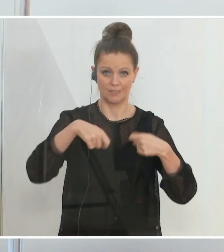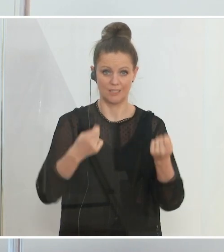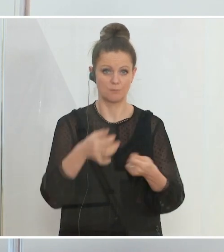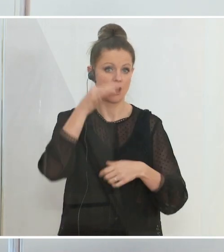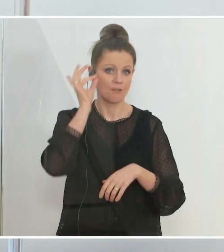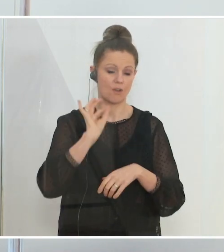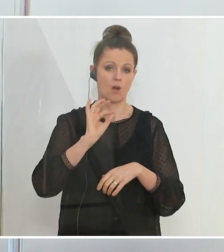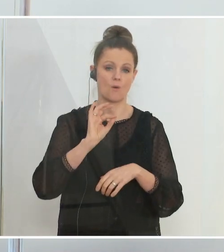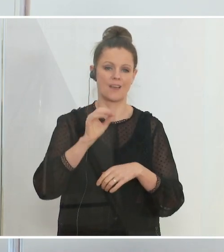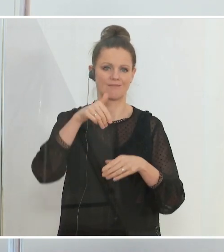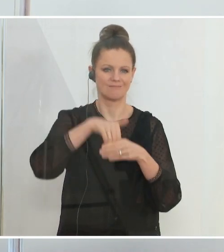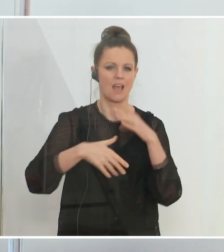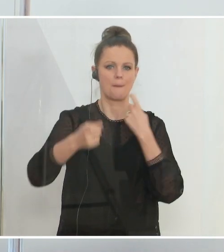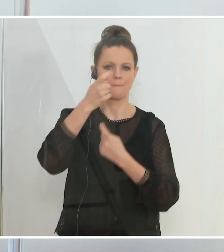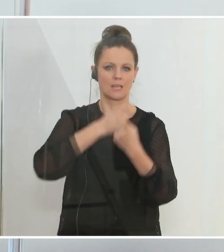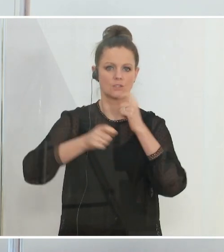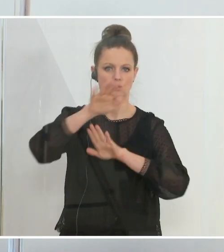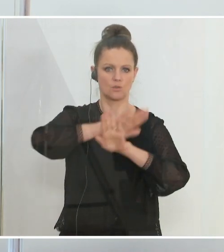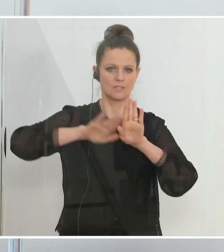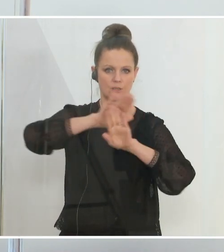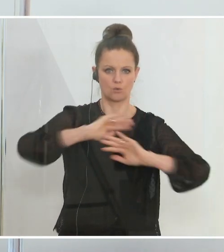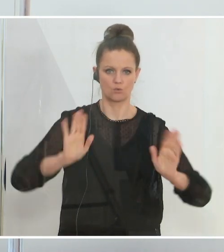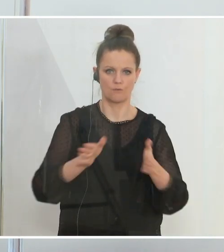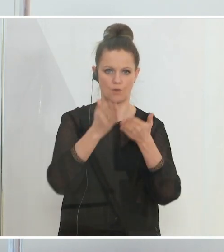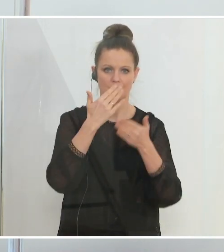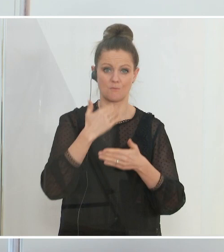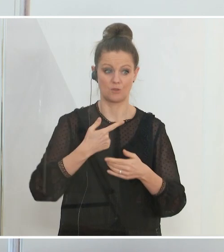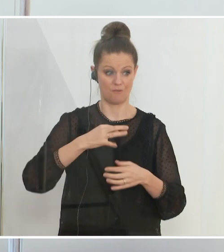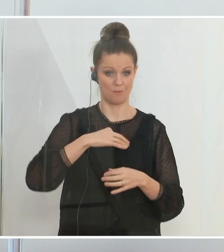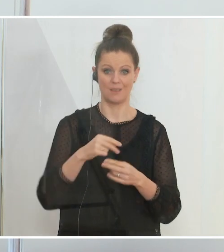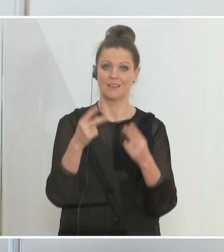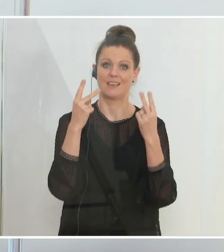mit Migrationshintergrund zu fördern. Das ist mir wichtig, weil ich davon